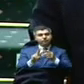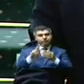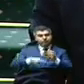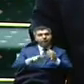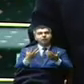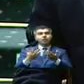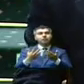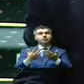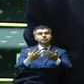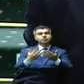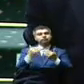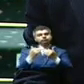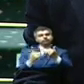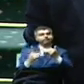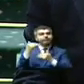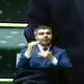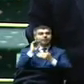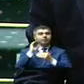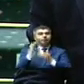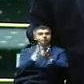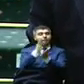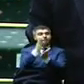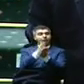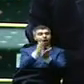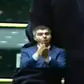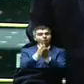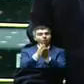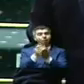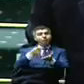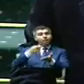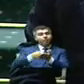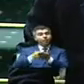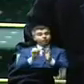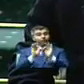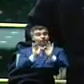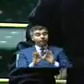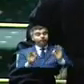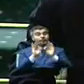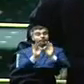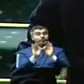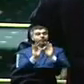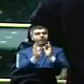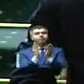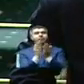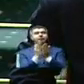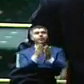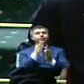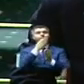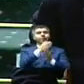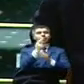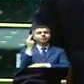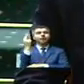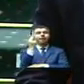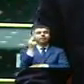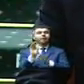مقبول لأنه نهج سلوكا لا يليق بسمعة التعليم العالي. ناهيك